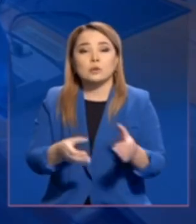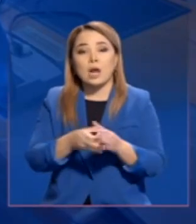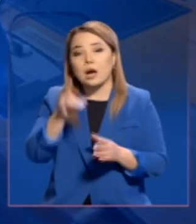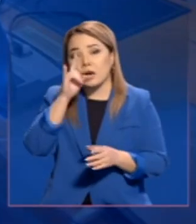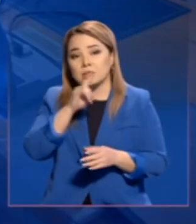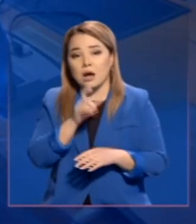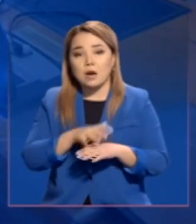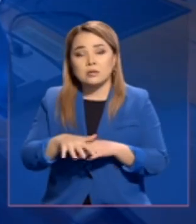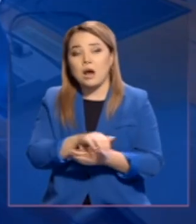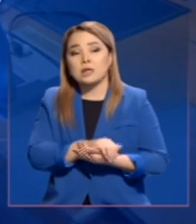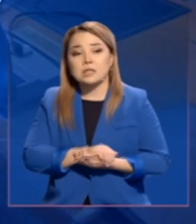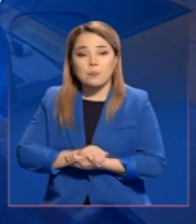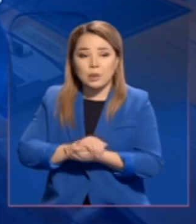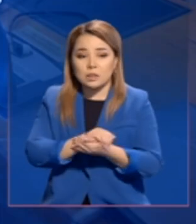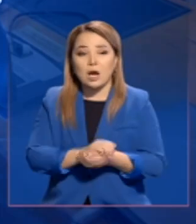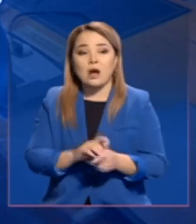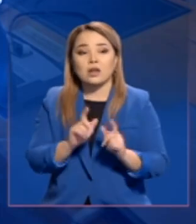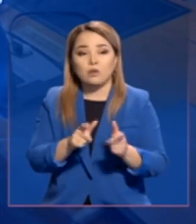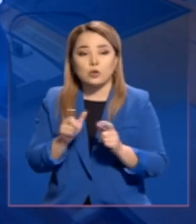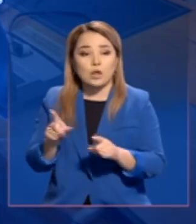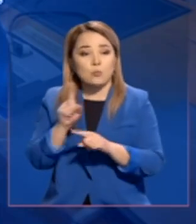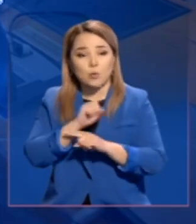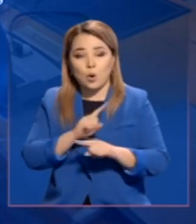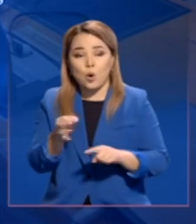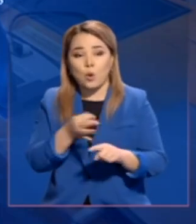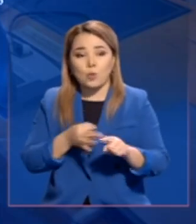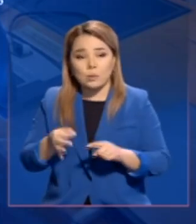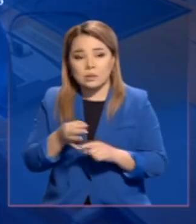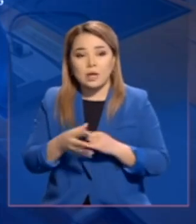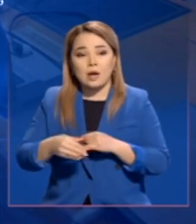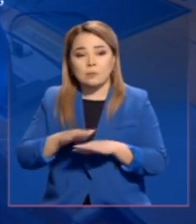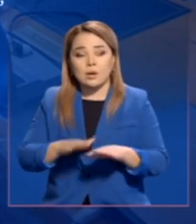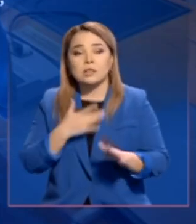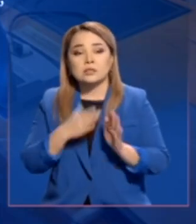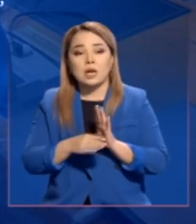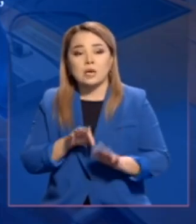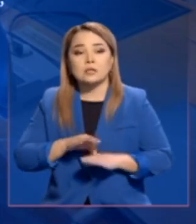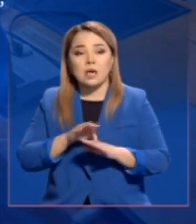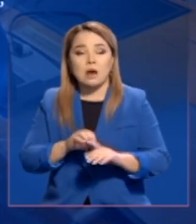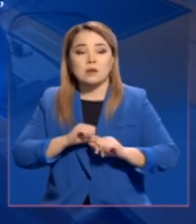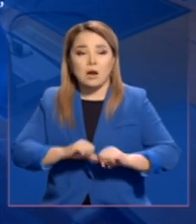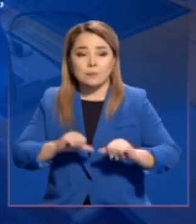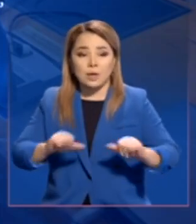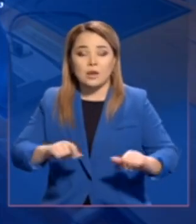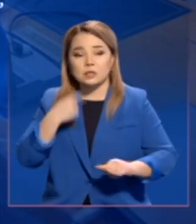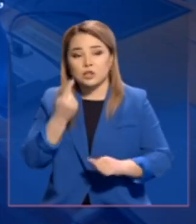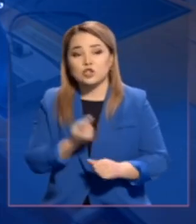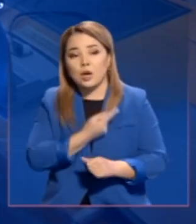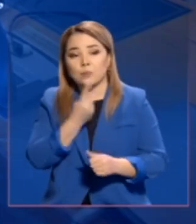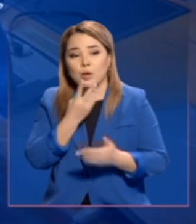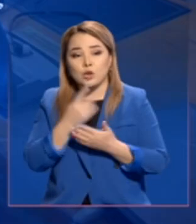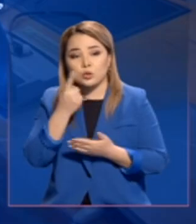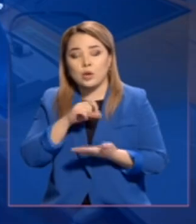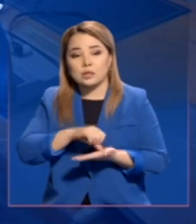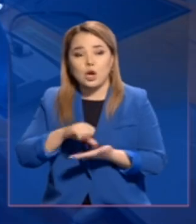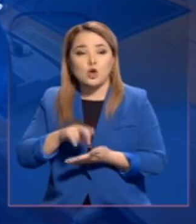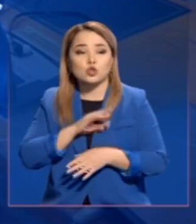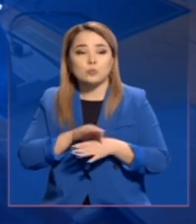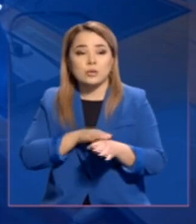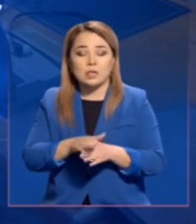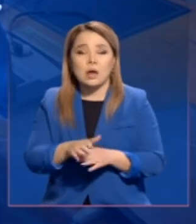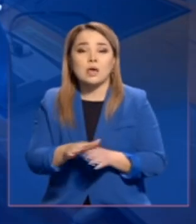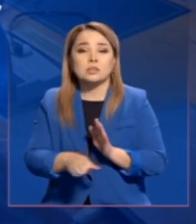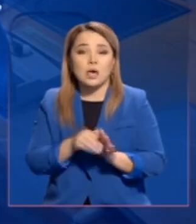Қазақстан халқы ассамблеясының квотасы болмайды. Облыстардағы аймақтық сайлау комиссиялары енді кәсіби түрде жұмыс істейді.